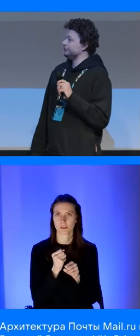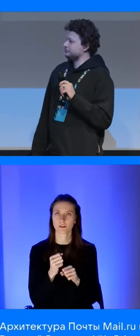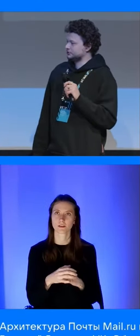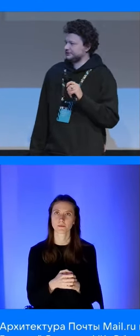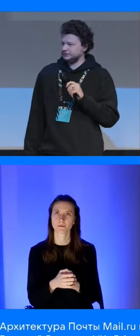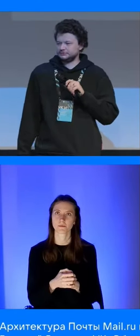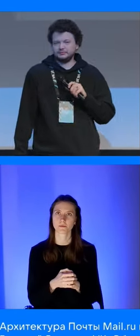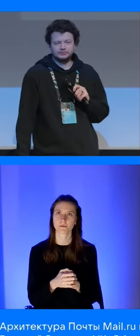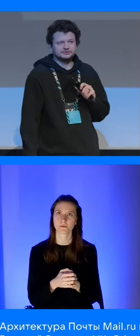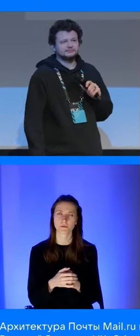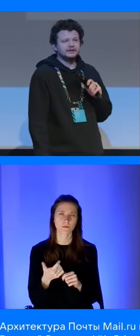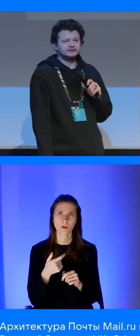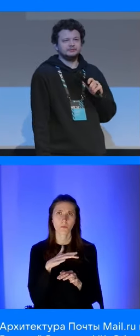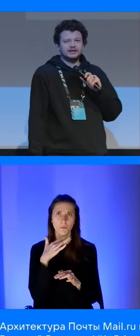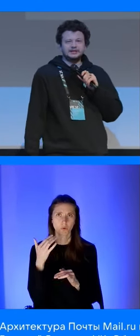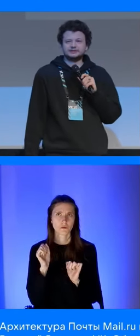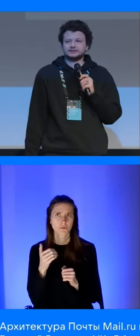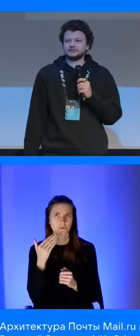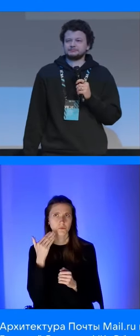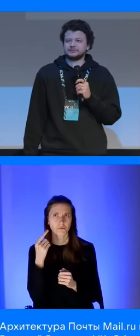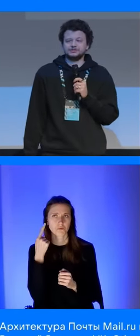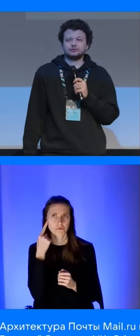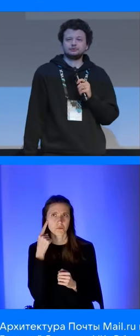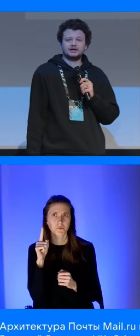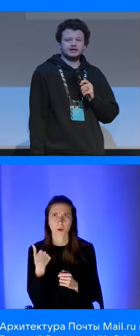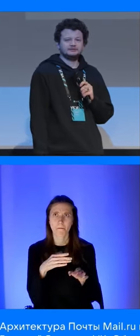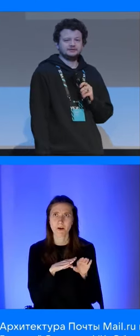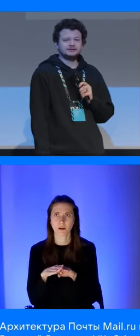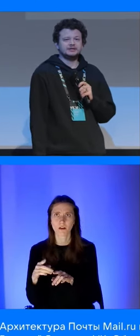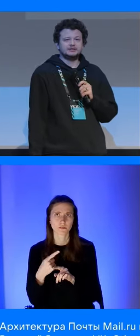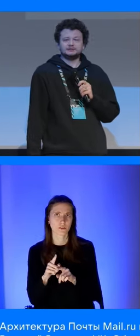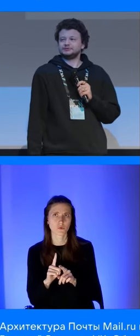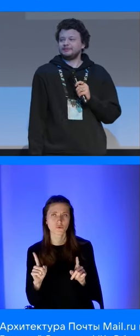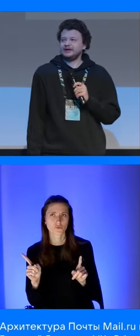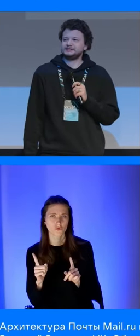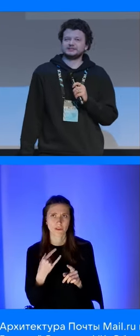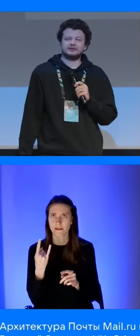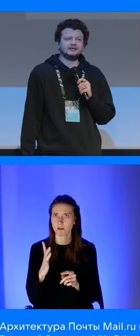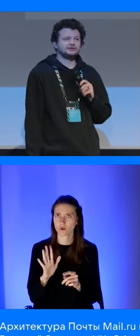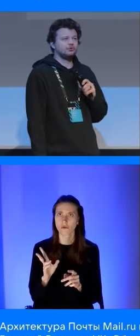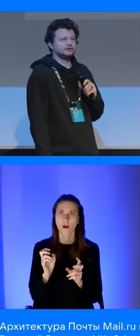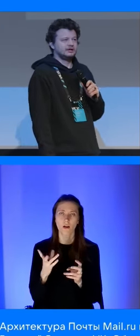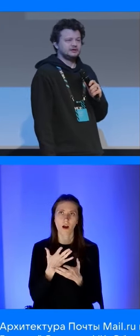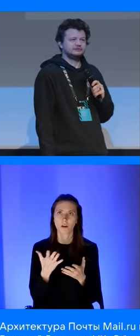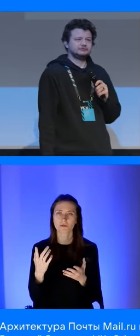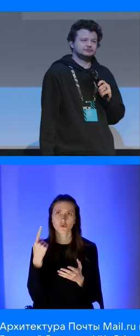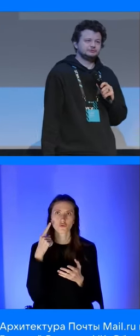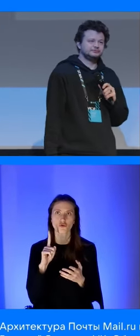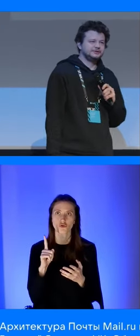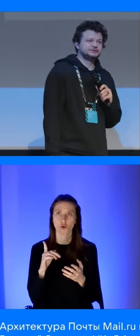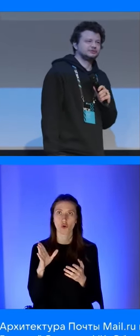У многих может возникнуть вопрос, блин, монолит, это ж не круто, а как вы избавляетесь от спагетти кода, как